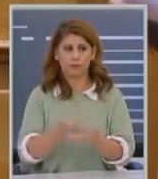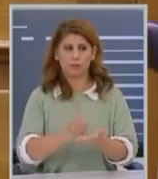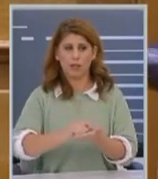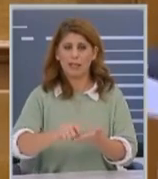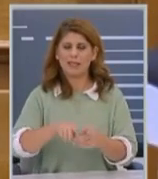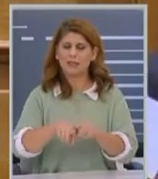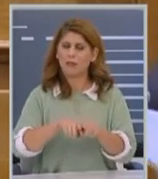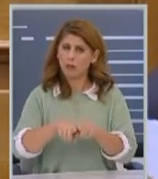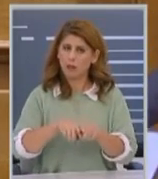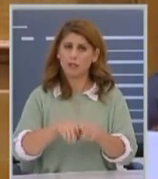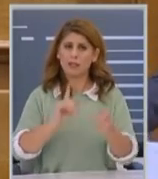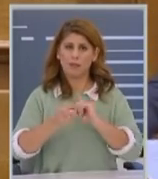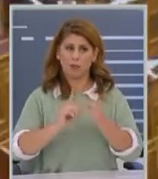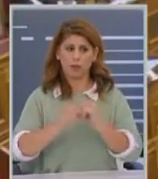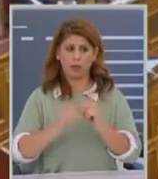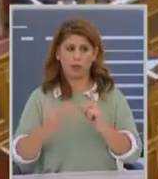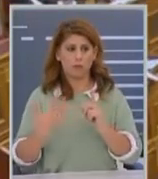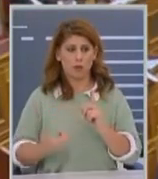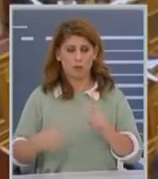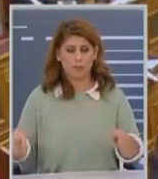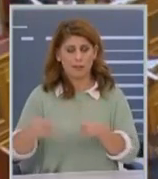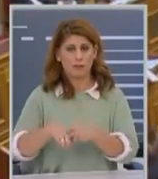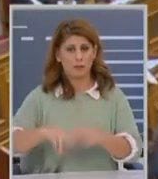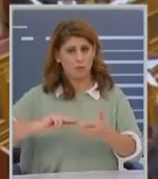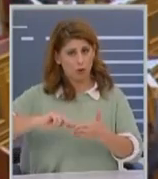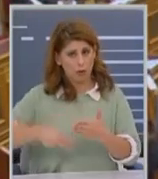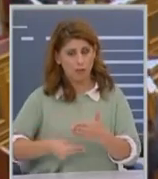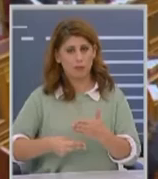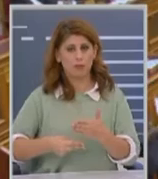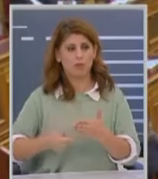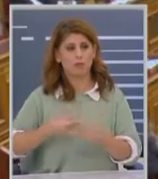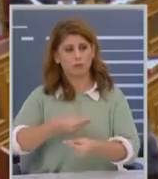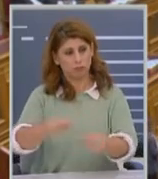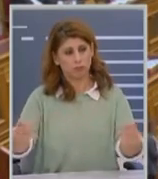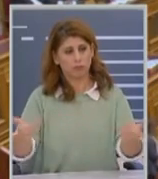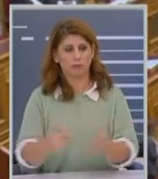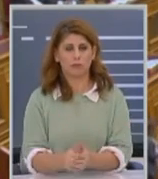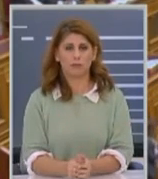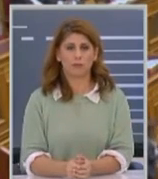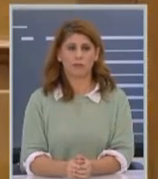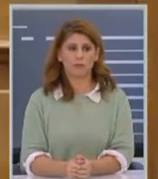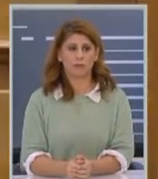σχετική συμφωνία που έχουμε συνυπογράψει στη διάθεσή σας.